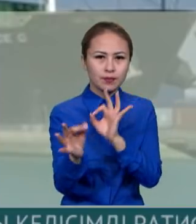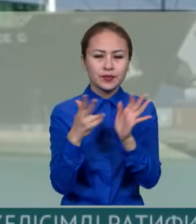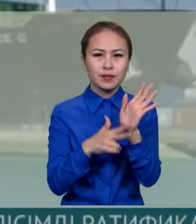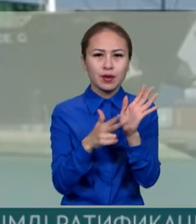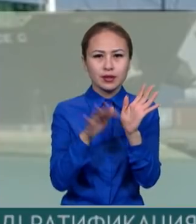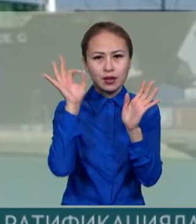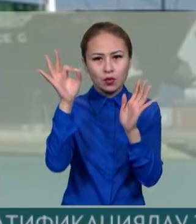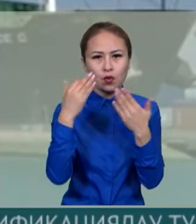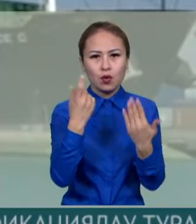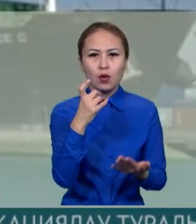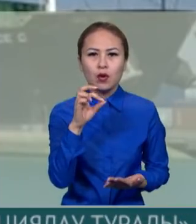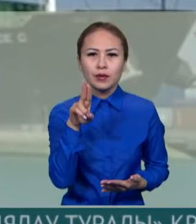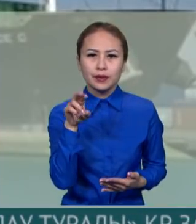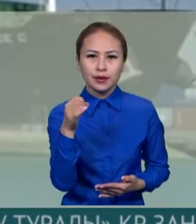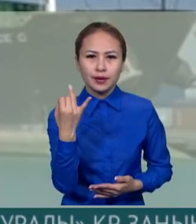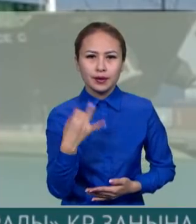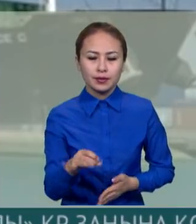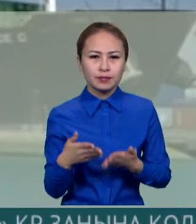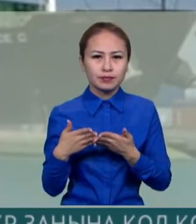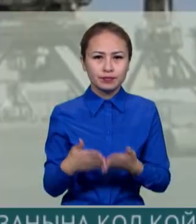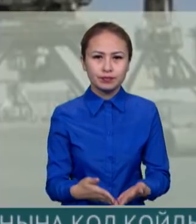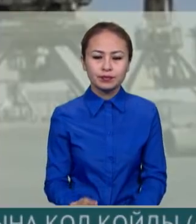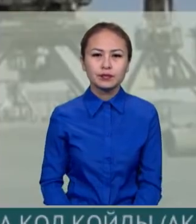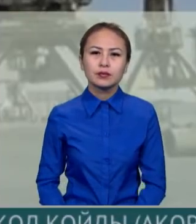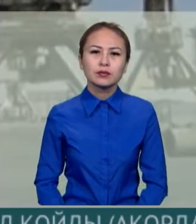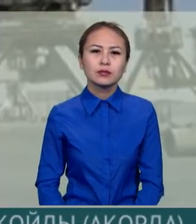дәрі-дәрмектің 80% дәл осы Хадейда порты арқылы кіреді екен.